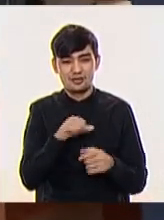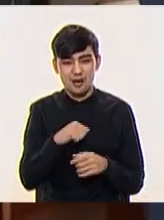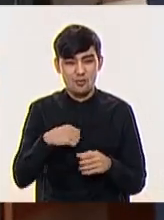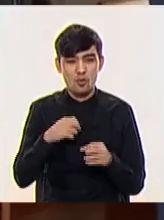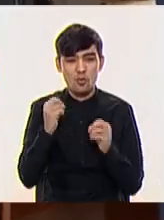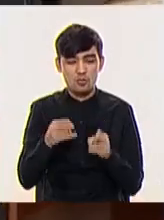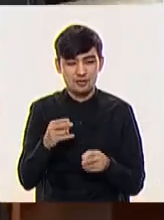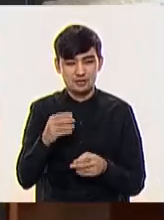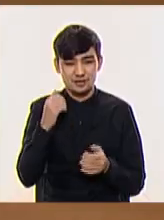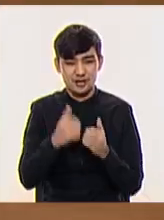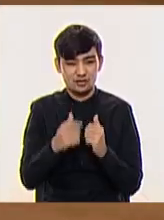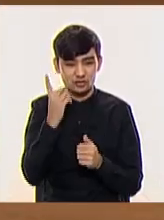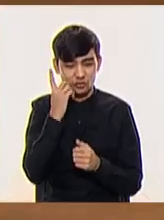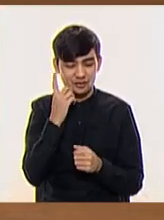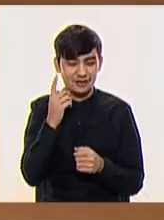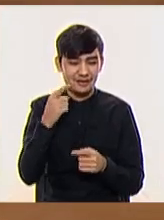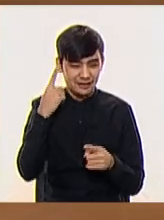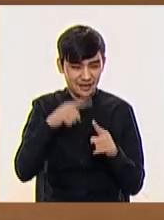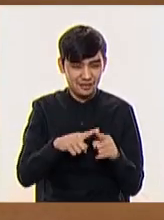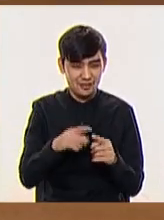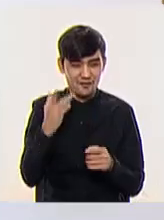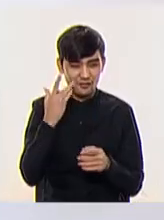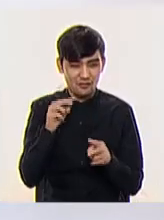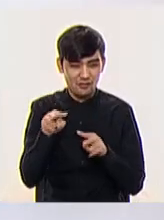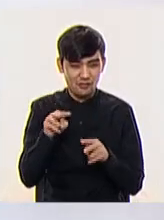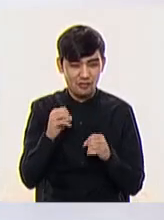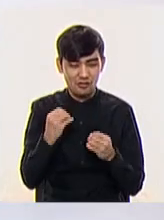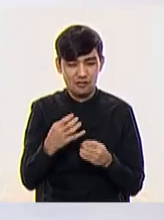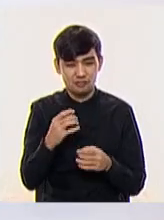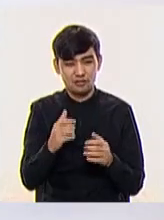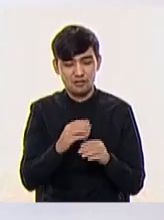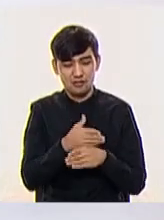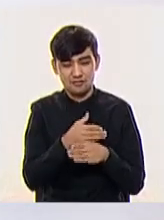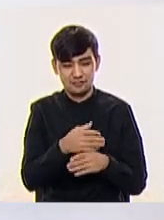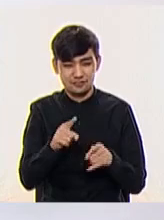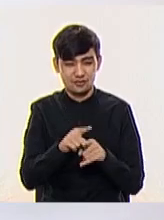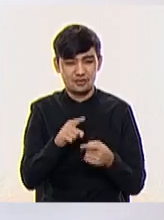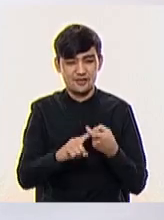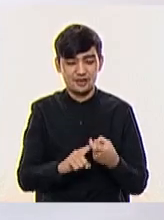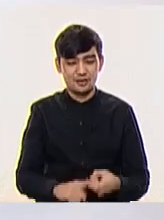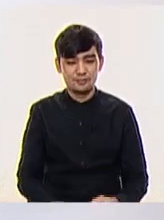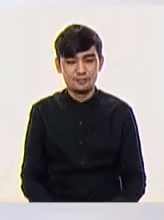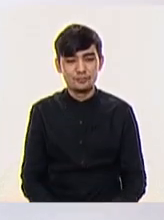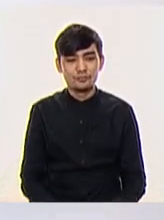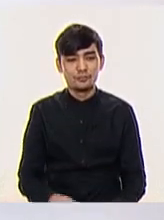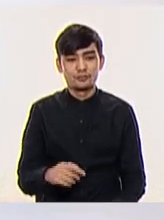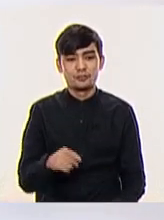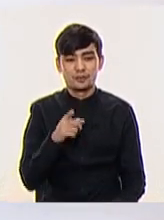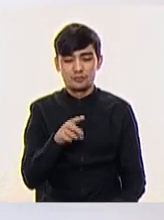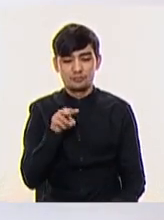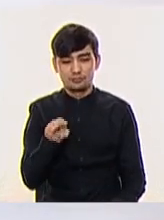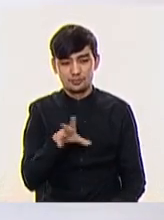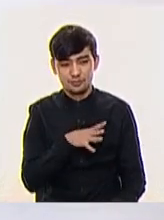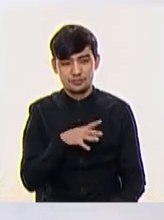тұйықталу ол үздіксіз қосылып тұрған техникалардан деп отыр. Тоқ тұрған кезде мынау өлінгінің дилкасынан